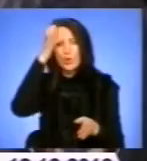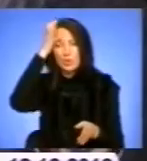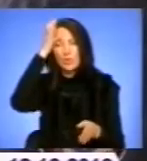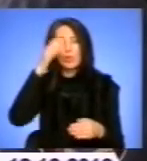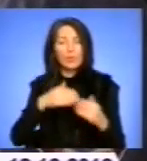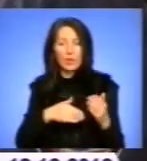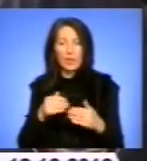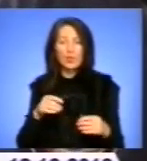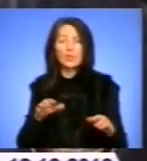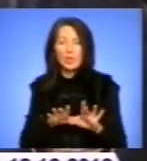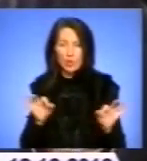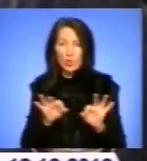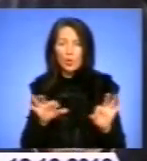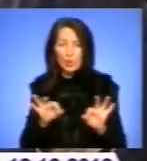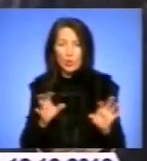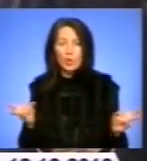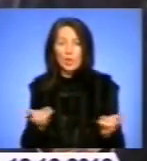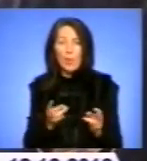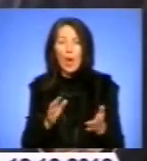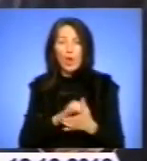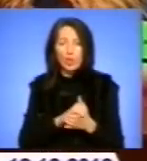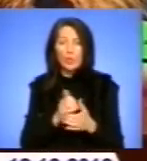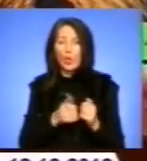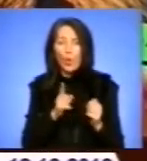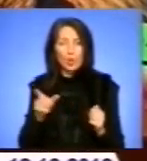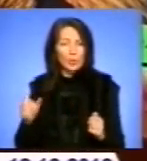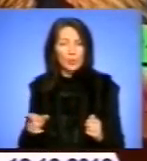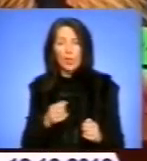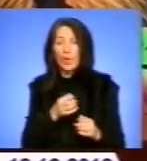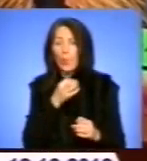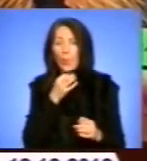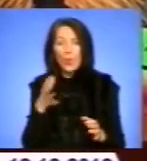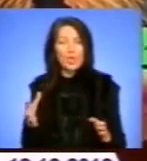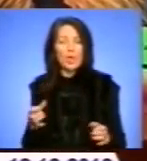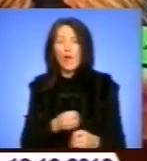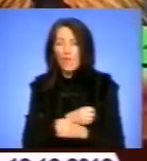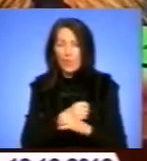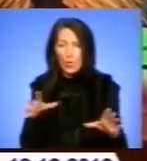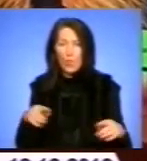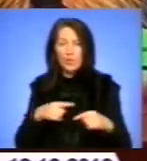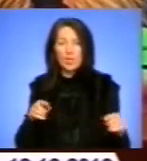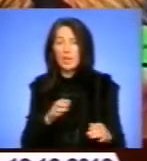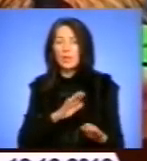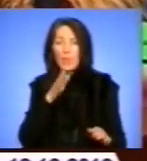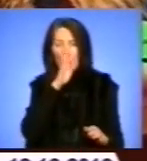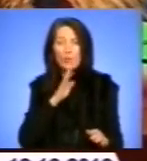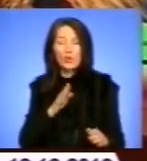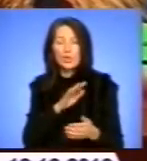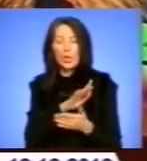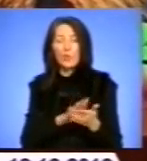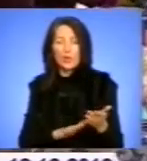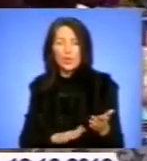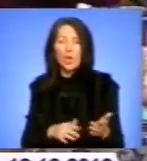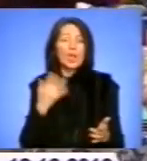застосування треба ознайомити кожного покупця. Будь-яка вибухова речовина не прощає легковажності, особливо та, що низької якості.